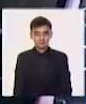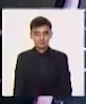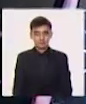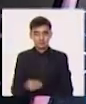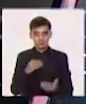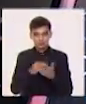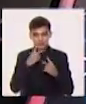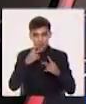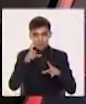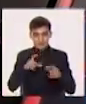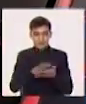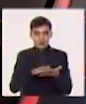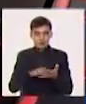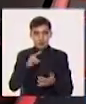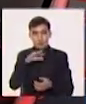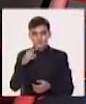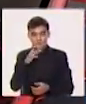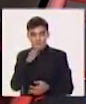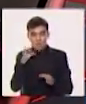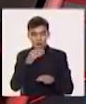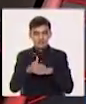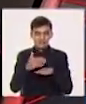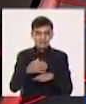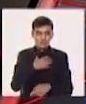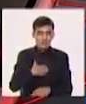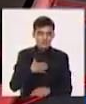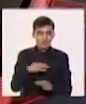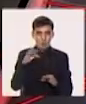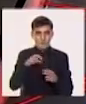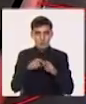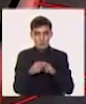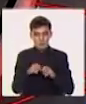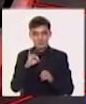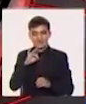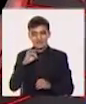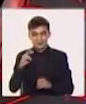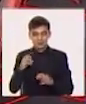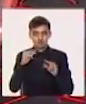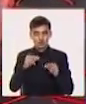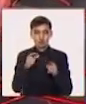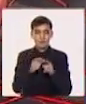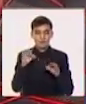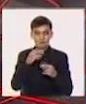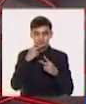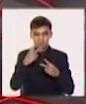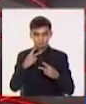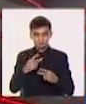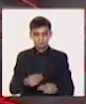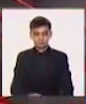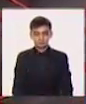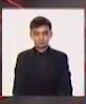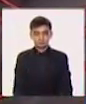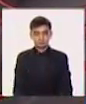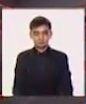Қымбат көрермен, әр қарай COVID кезіндегі кредиттік маңызды мәселелерді қозғайтын Ирина Советжанқызының сөздің шыны керек жобасын көріңіздер. Ирина, кеш